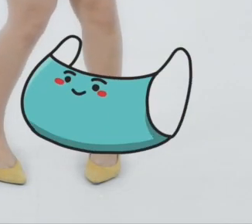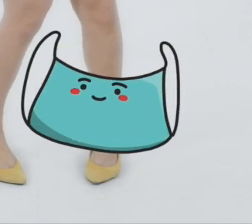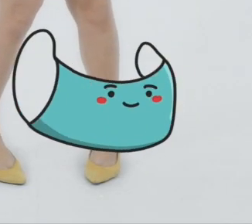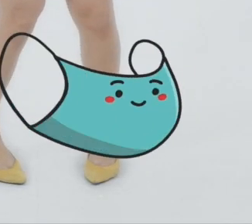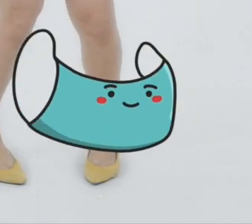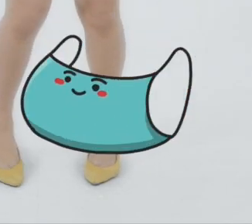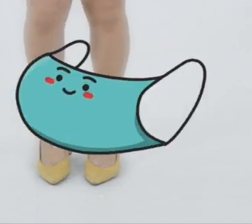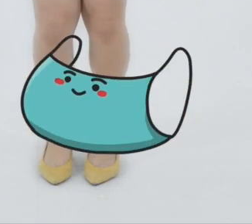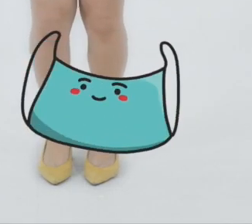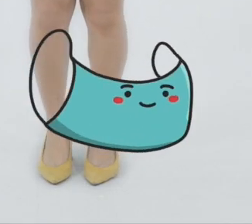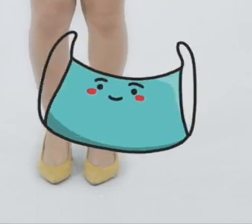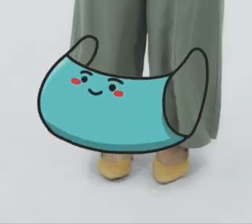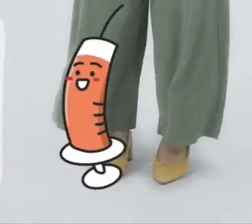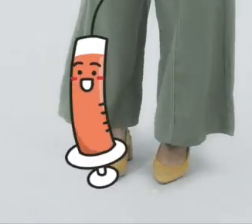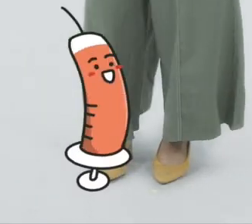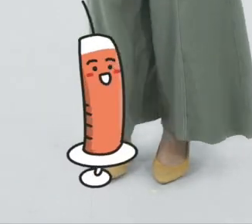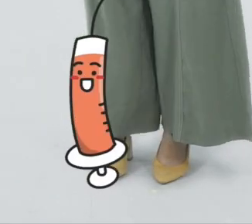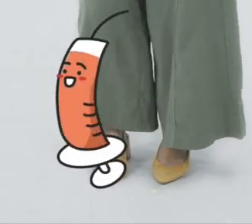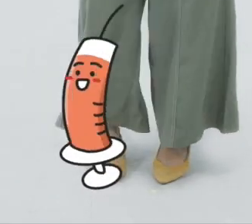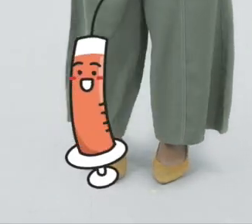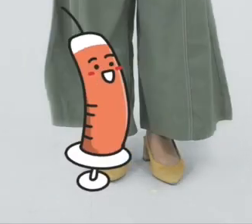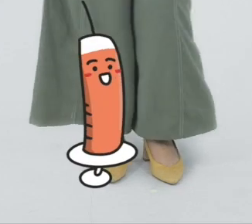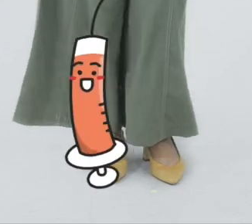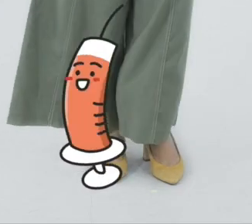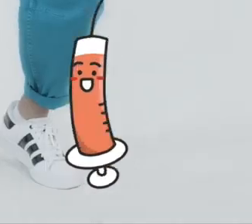ayo ayo